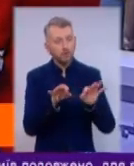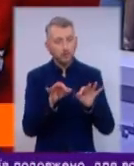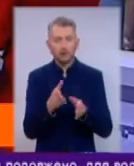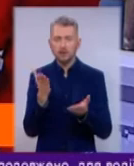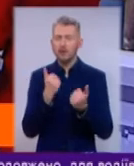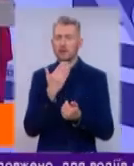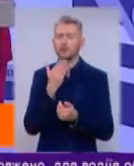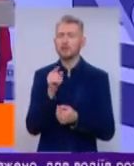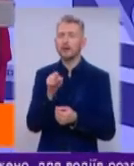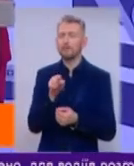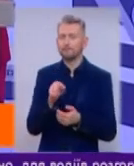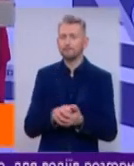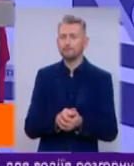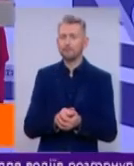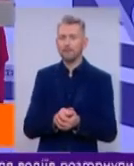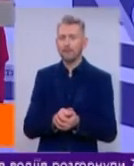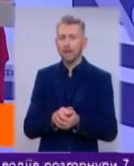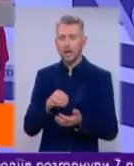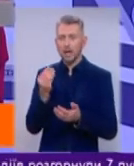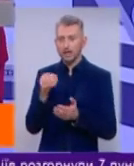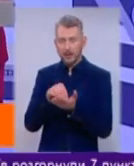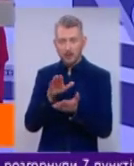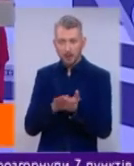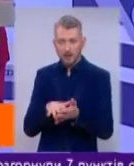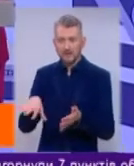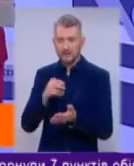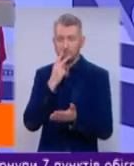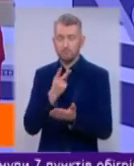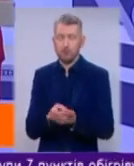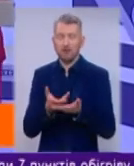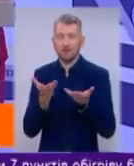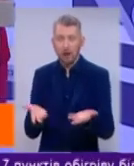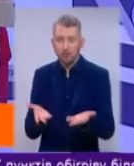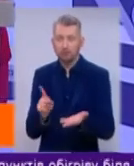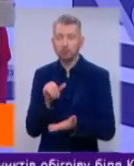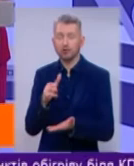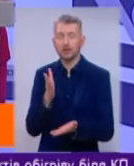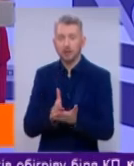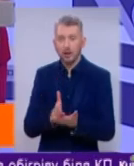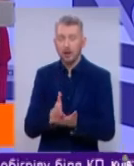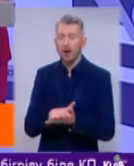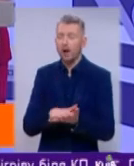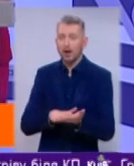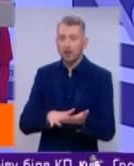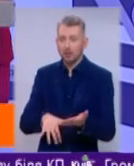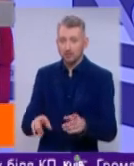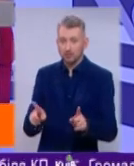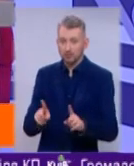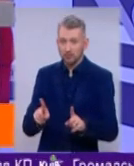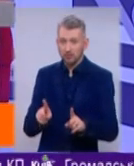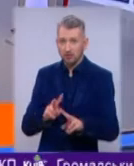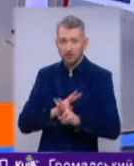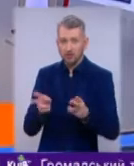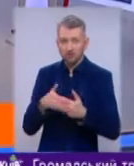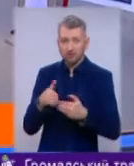експерта з реанімаційного пакету реформ, тому що декларацію у нас виходить, що всі показали, що в них є, а далі нічого ж не відбувається, ніхто не